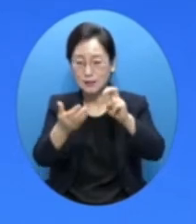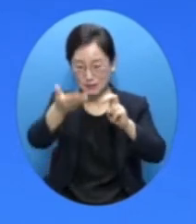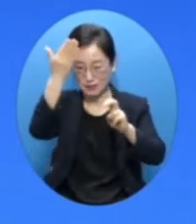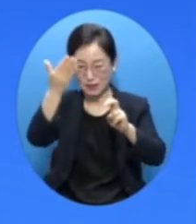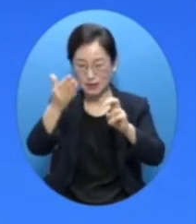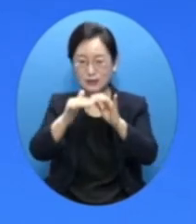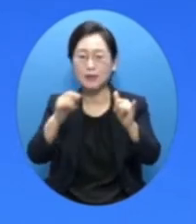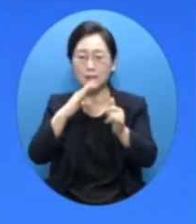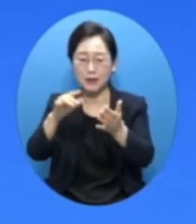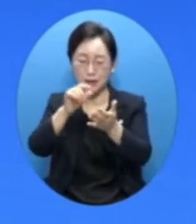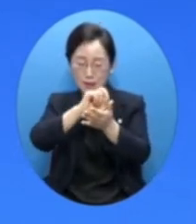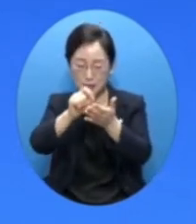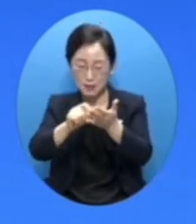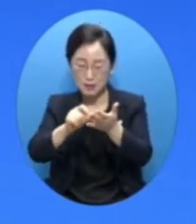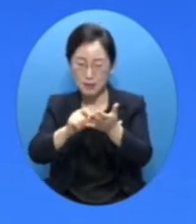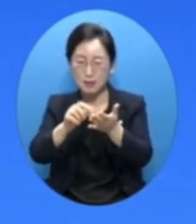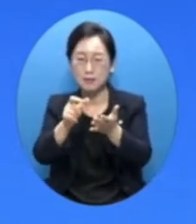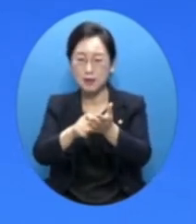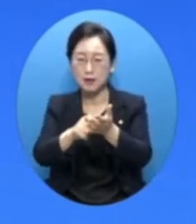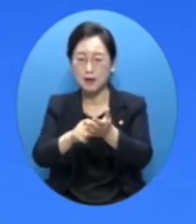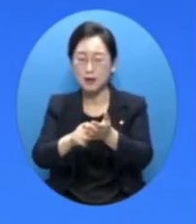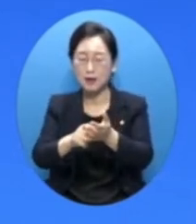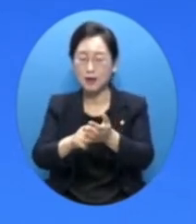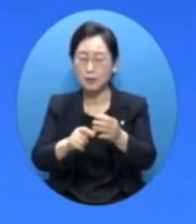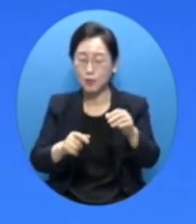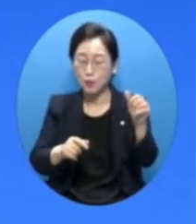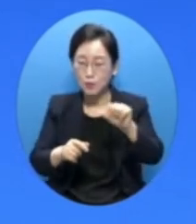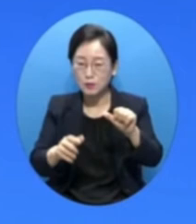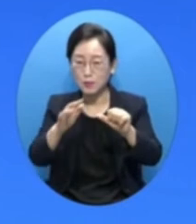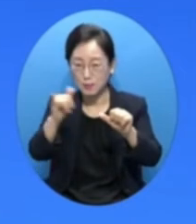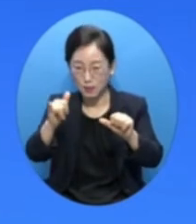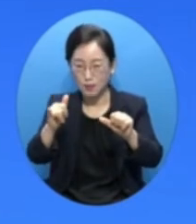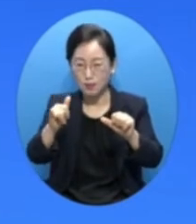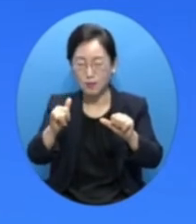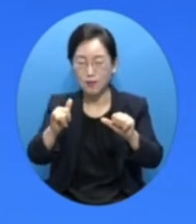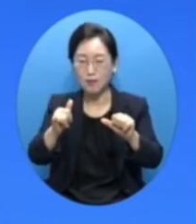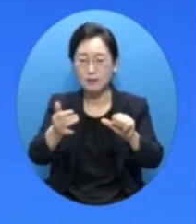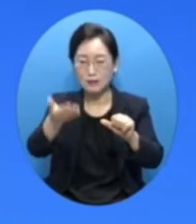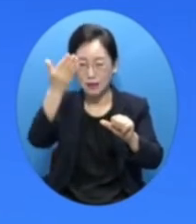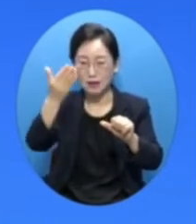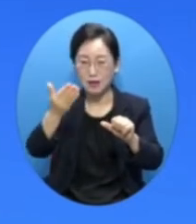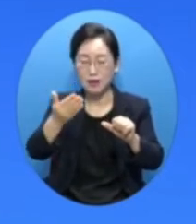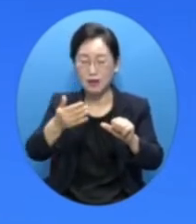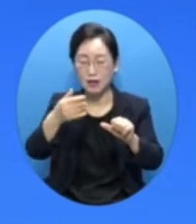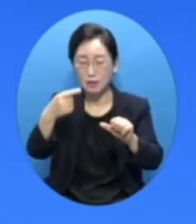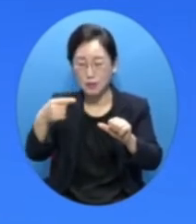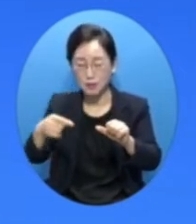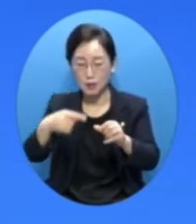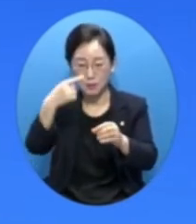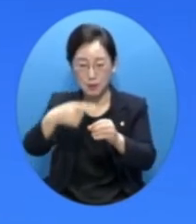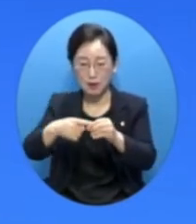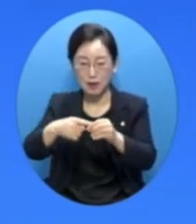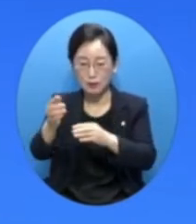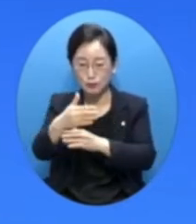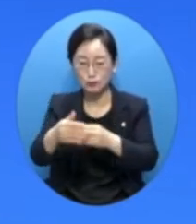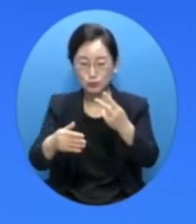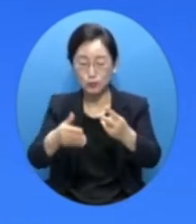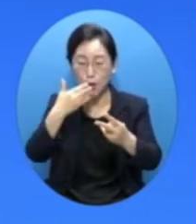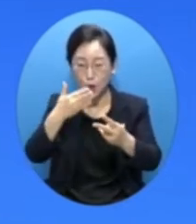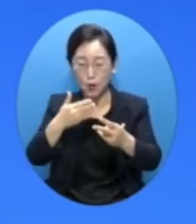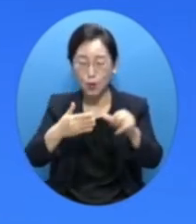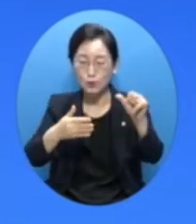있습니다. 오병이를 먹고 5천 명이 먹고 열두가 바구니 남았을 때 그 5천 명도 20세 이상의 남자의 숫자를 헤아린 것입니다.